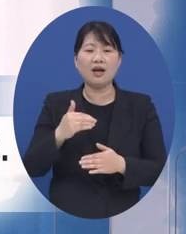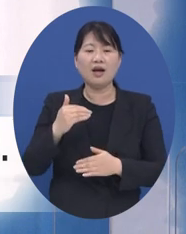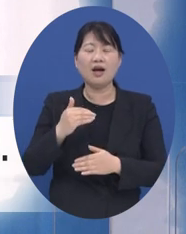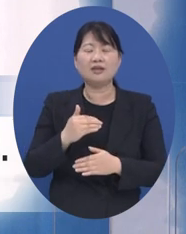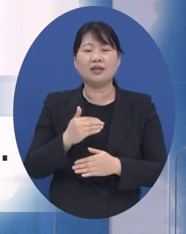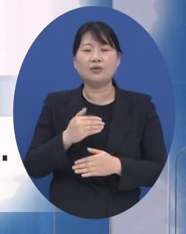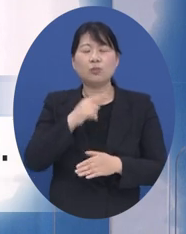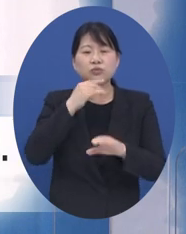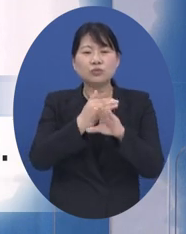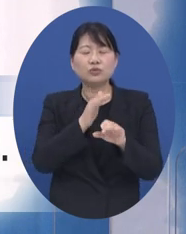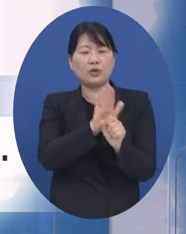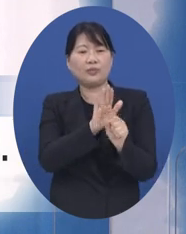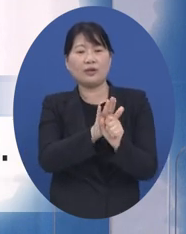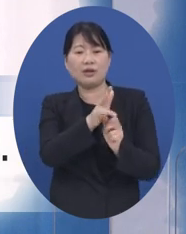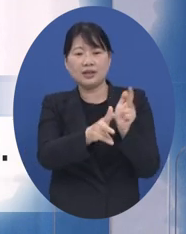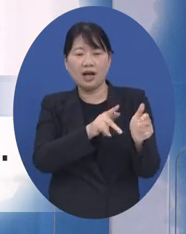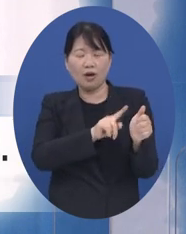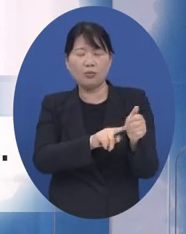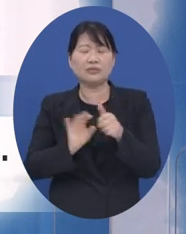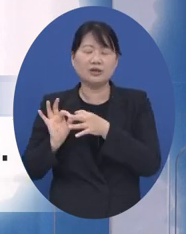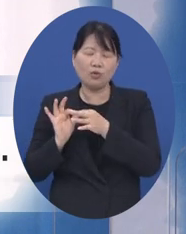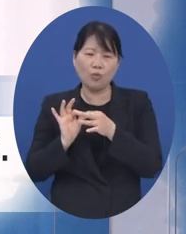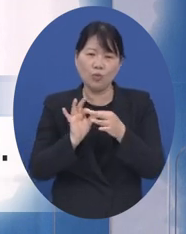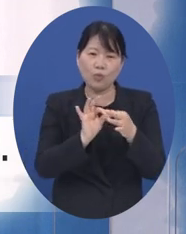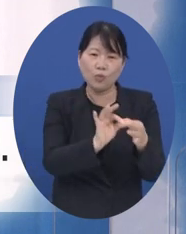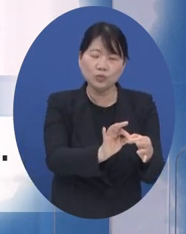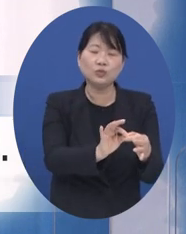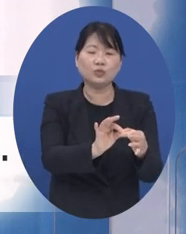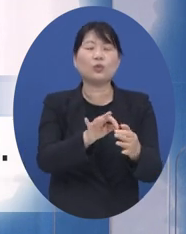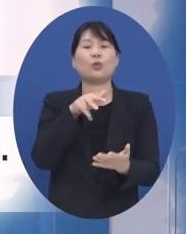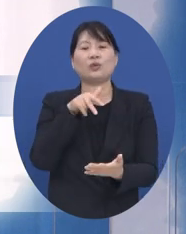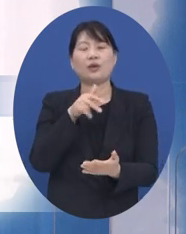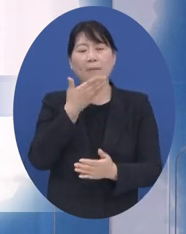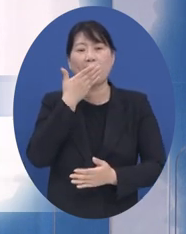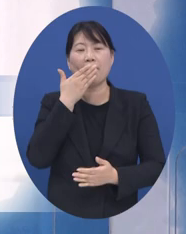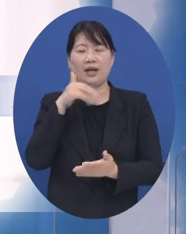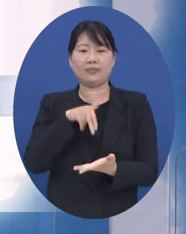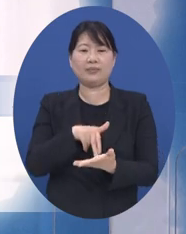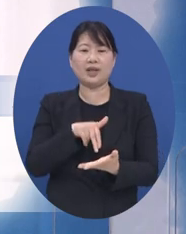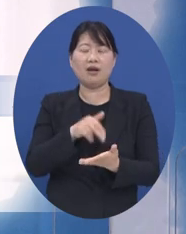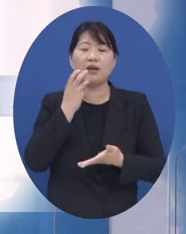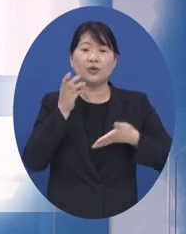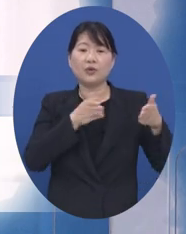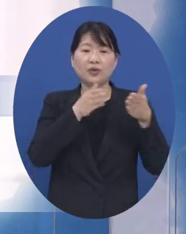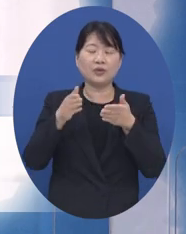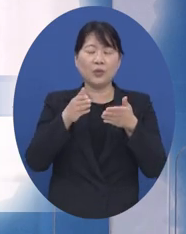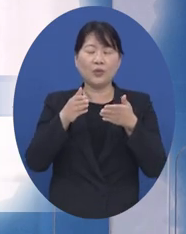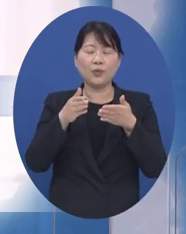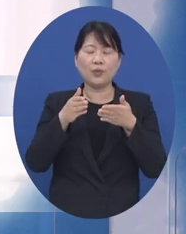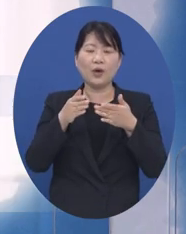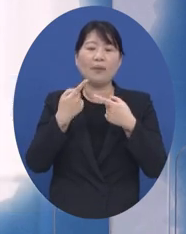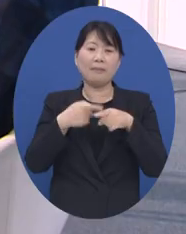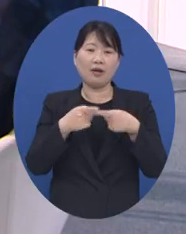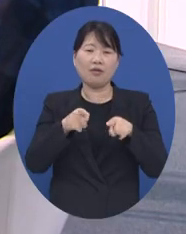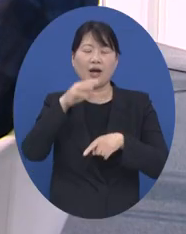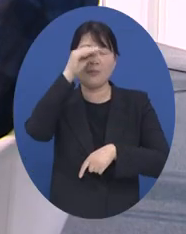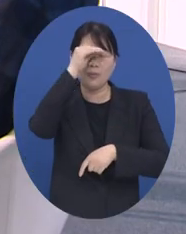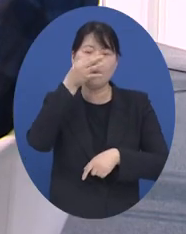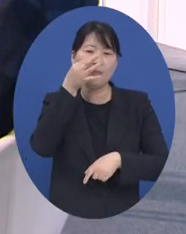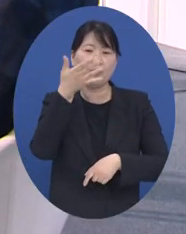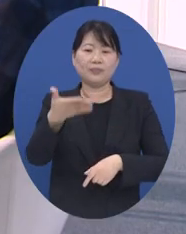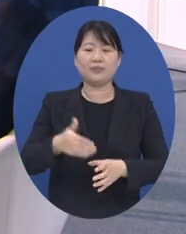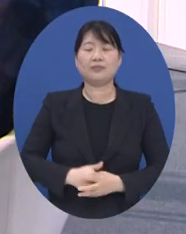그 연속성, 지속성이라는 측면에서 경기도는 매우 그 모범적인.